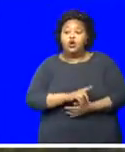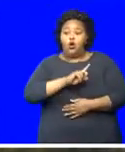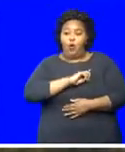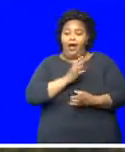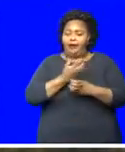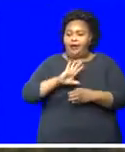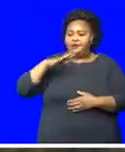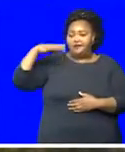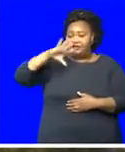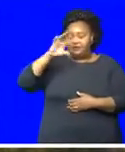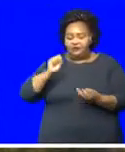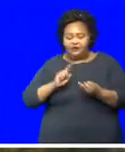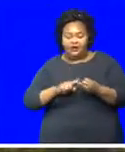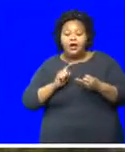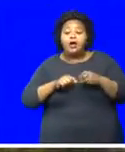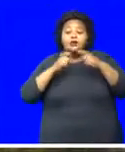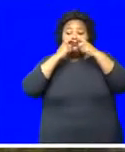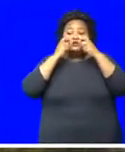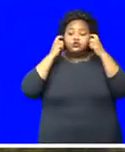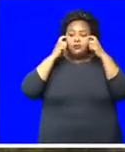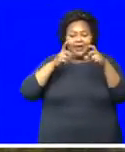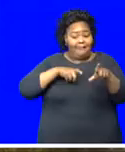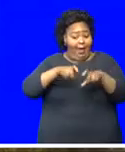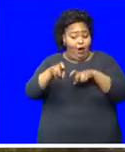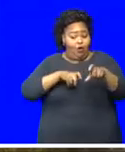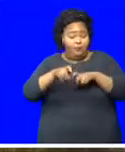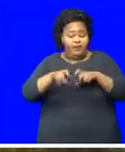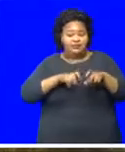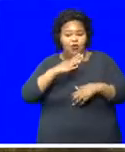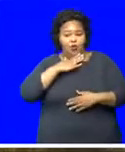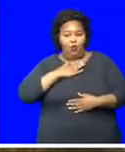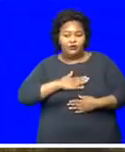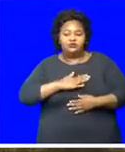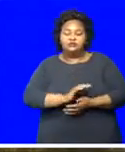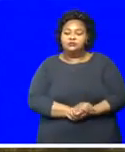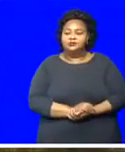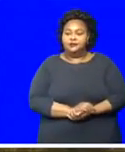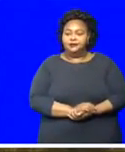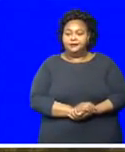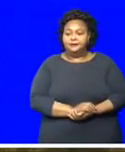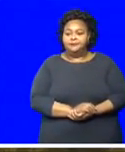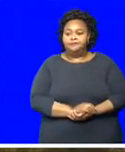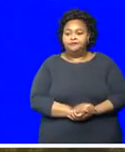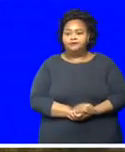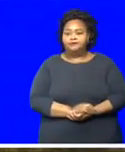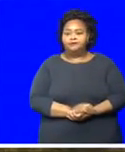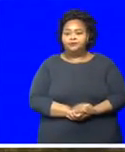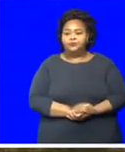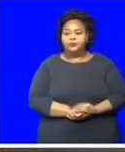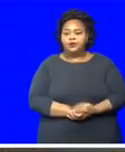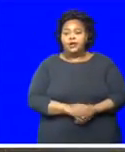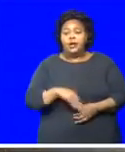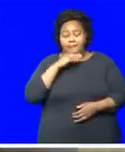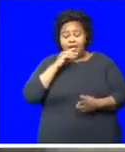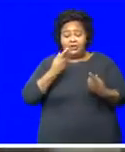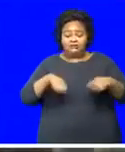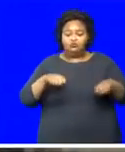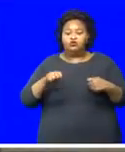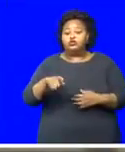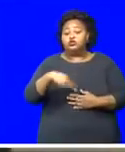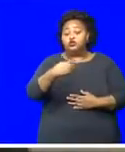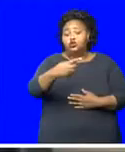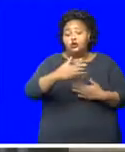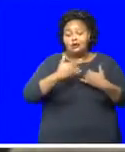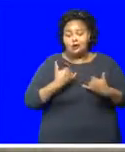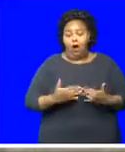Mozambique nabase South Africa ngiyalibona vele ukuthi loku akusiki ukuthi maybe kuphela nyalo kusato ukuchubeka kuye phambili kanzi badlali